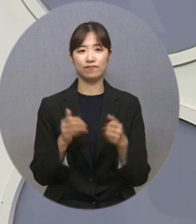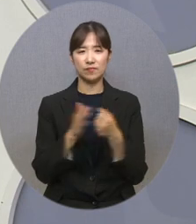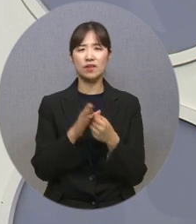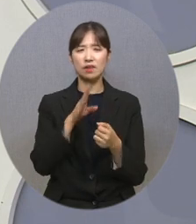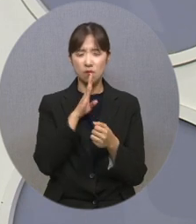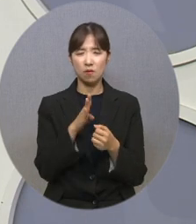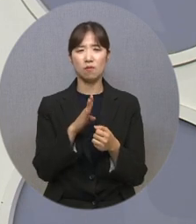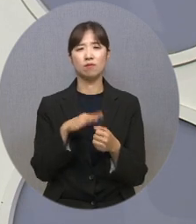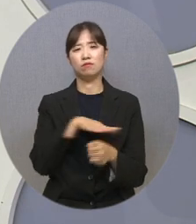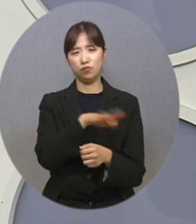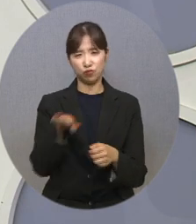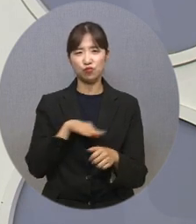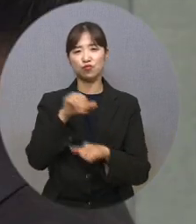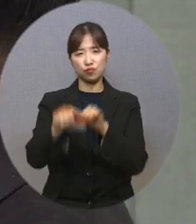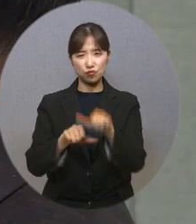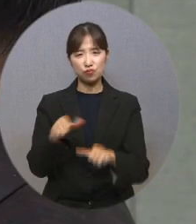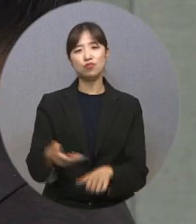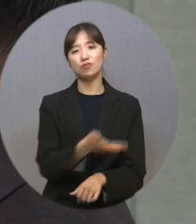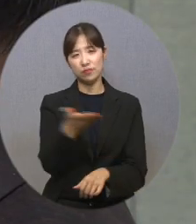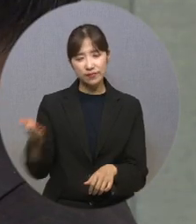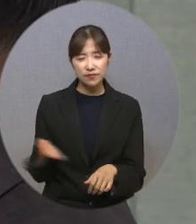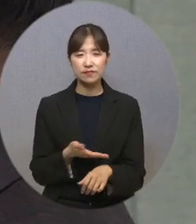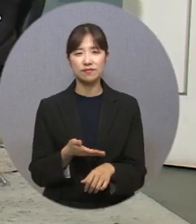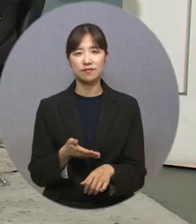정말 우리 차세대에게